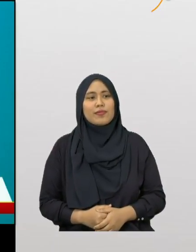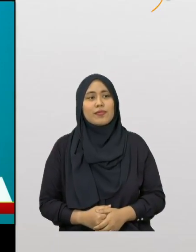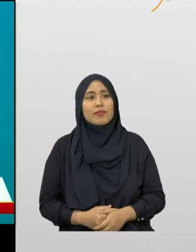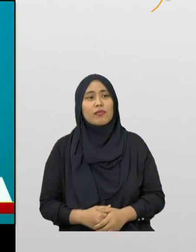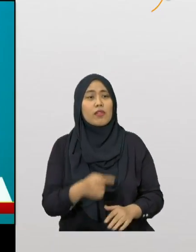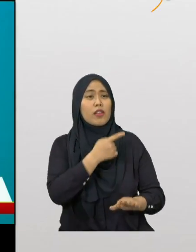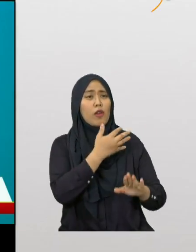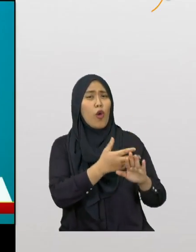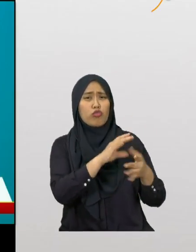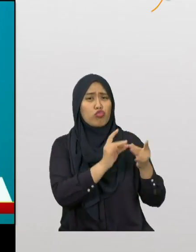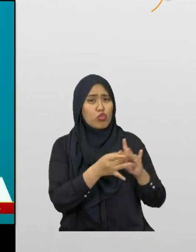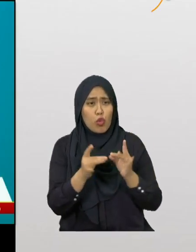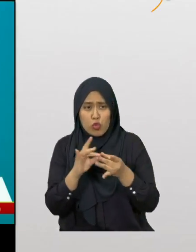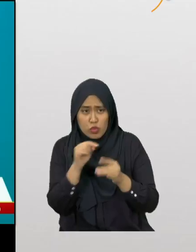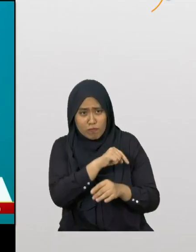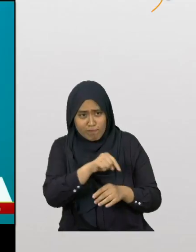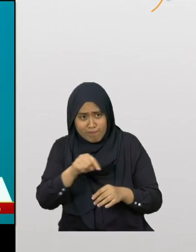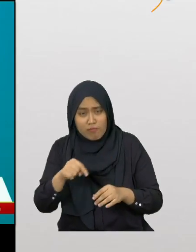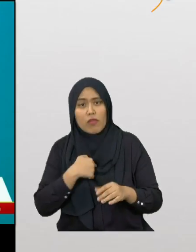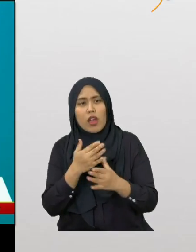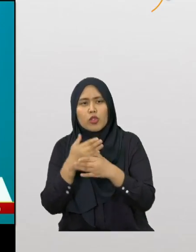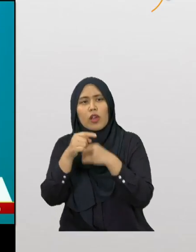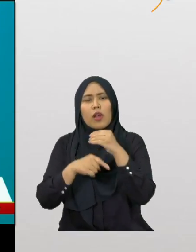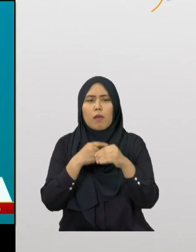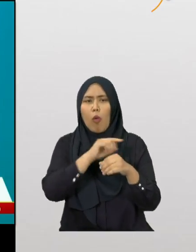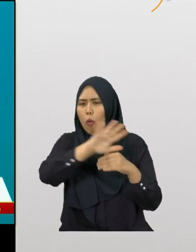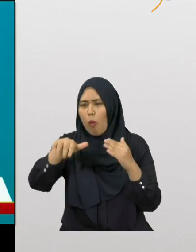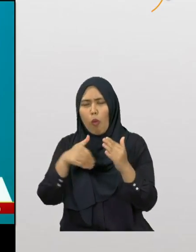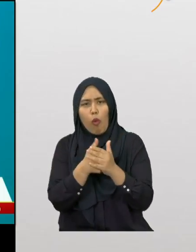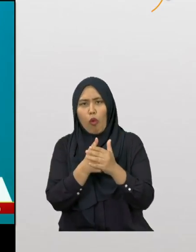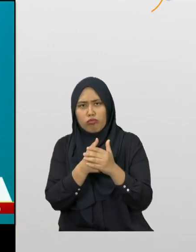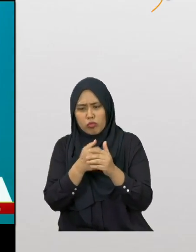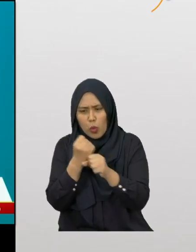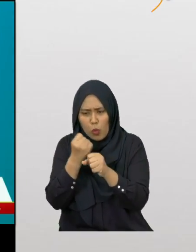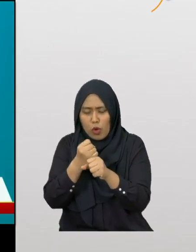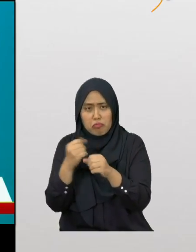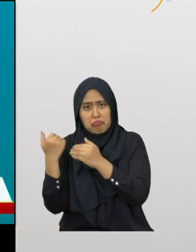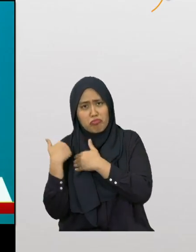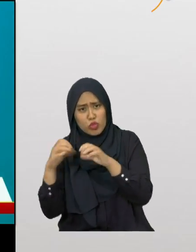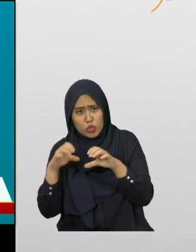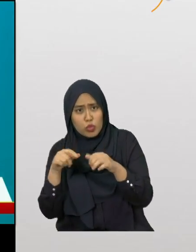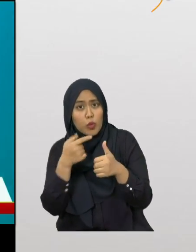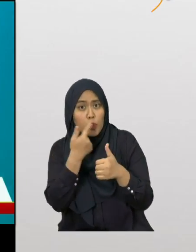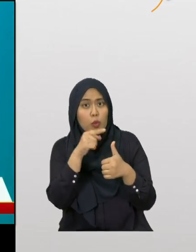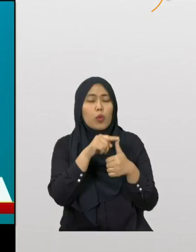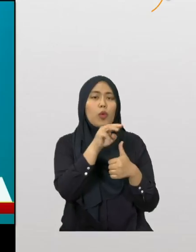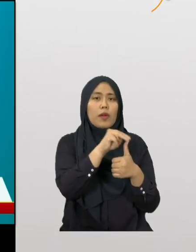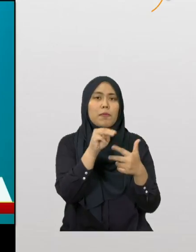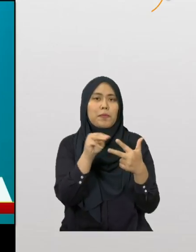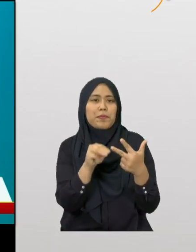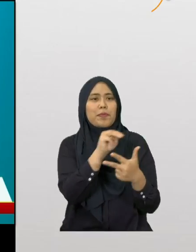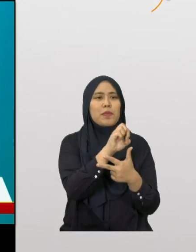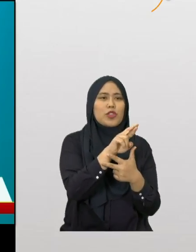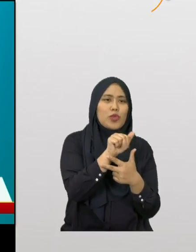Kisah-kisah yang saya kongsi ini mencerminkan usaha baik yang dilakukan Mesra, MUIS dan Mendaki.